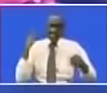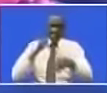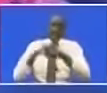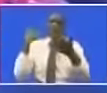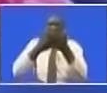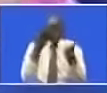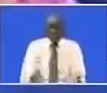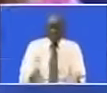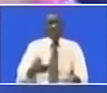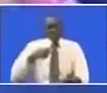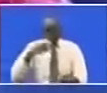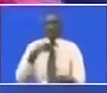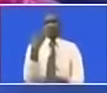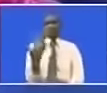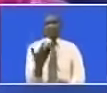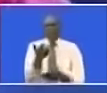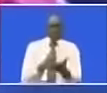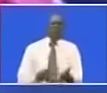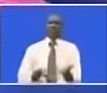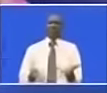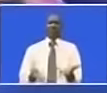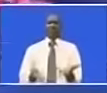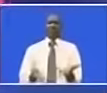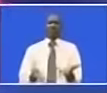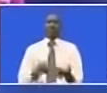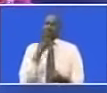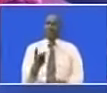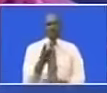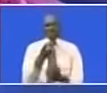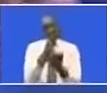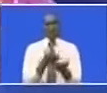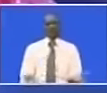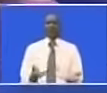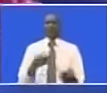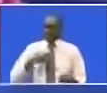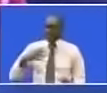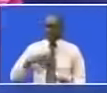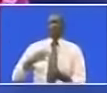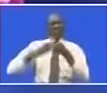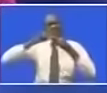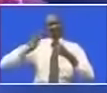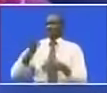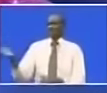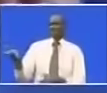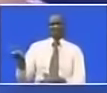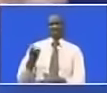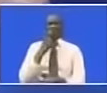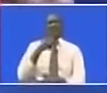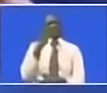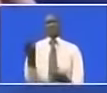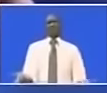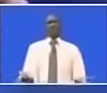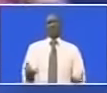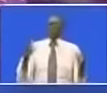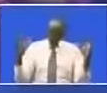hapa wakaleta karatasi kwanza nusu kama karatasi 200. Tuna watu karibia 9000 hapa. Tuna vikundi